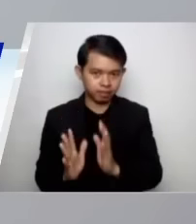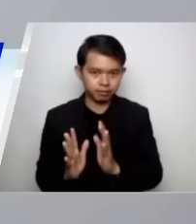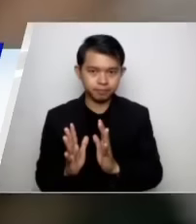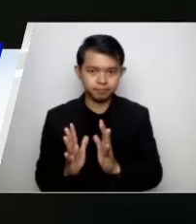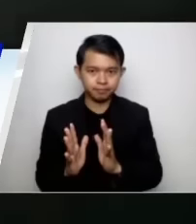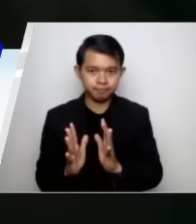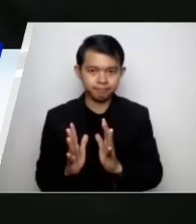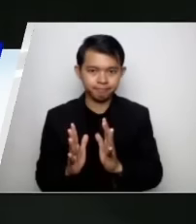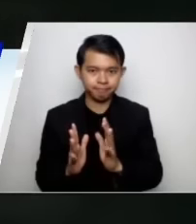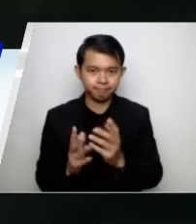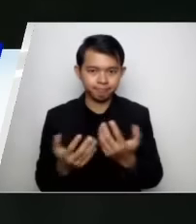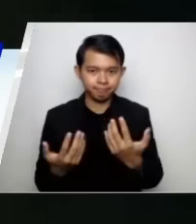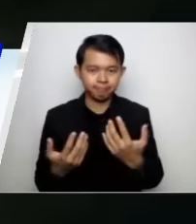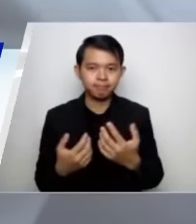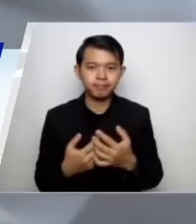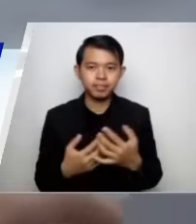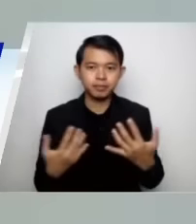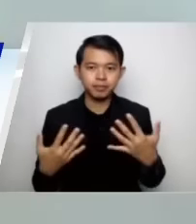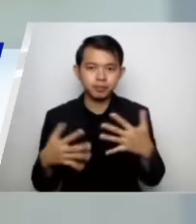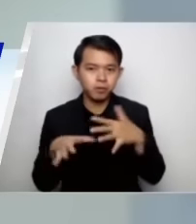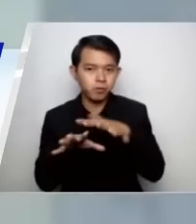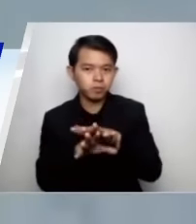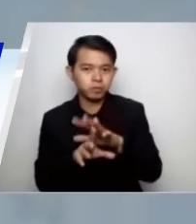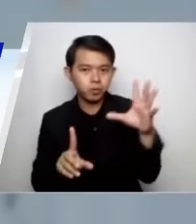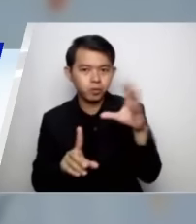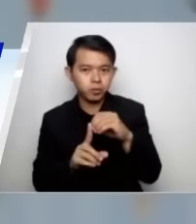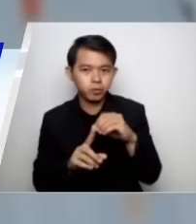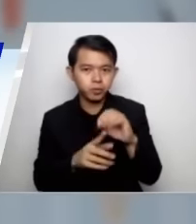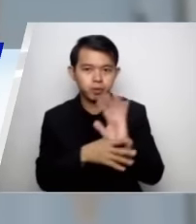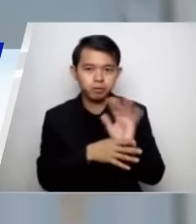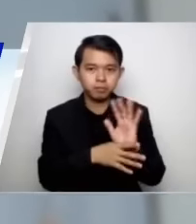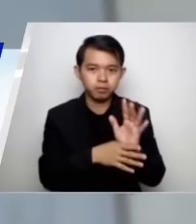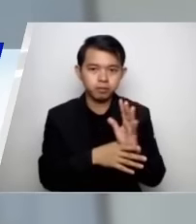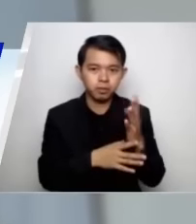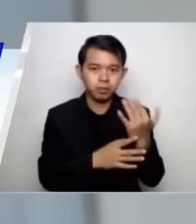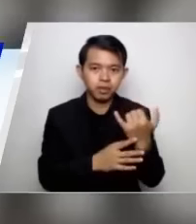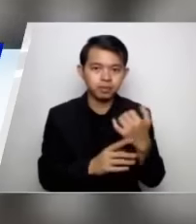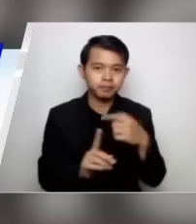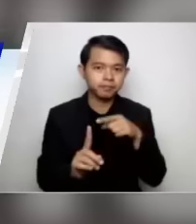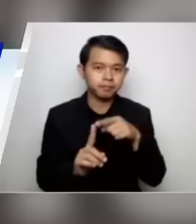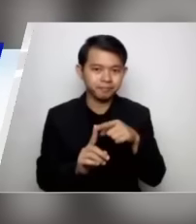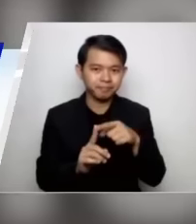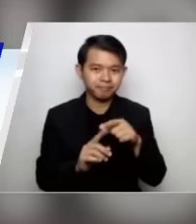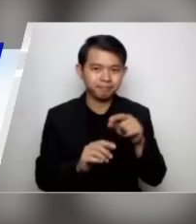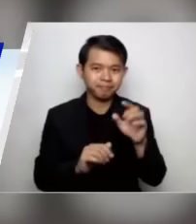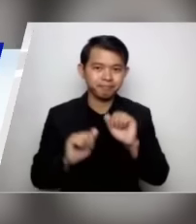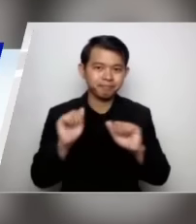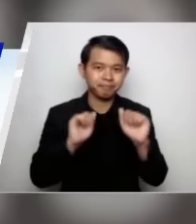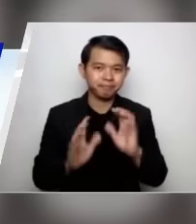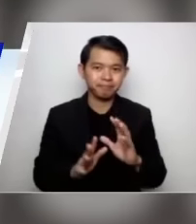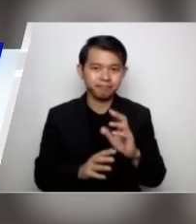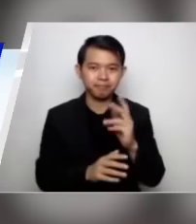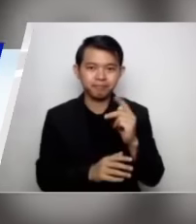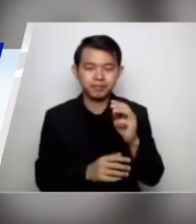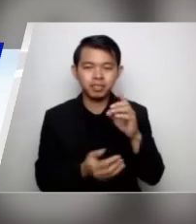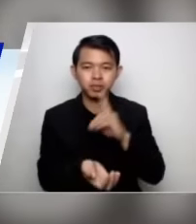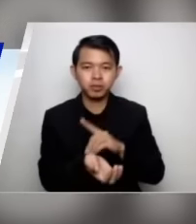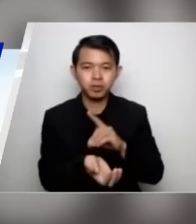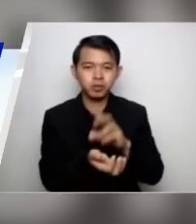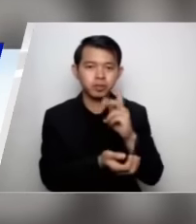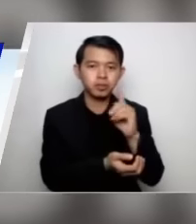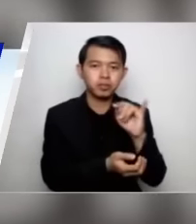Cross-Cultural Series. Para po yan sa kanyang pagganap bilang si Dr. Kim Young sa Abot Kamay na Pangarap. Panalo rin